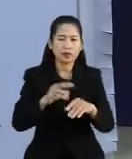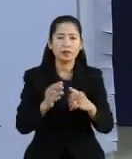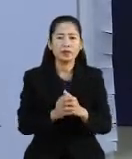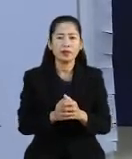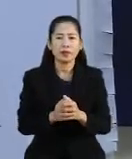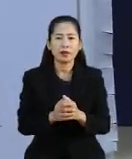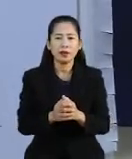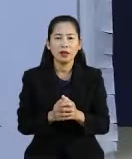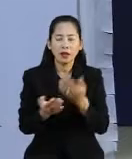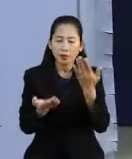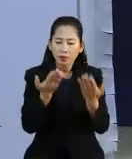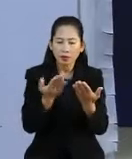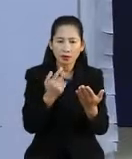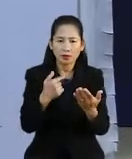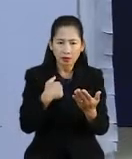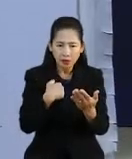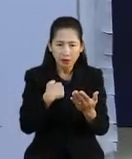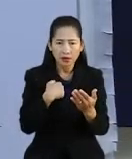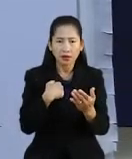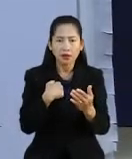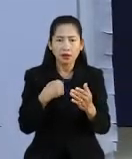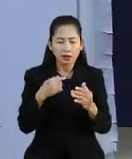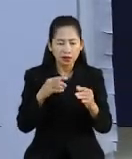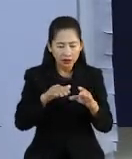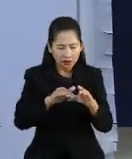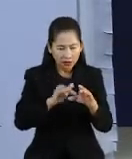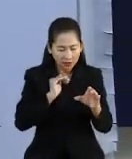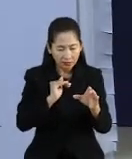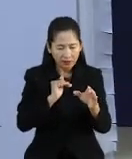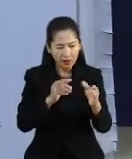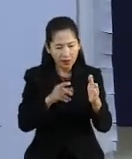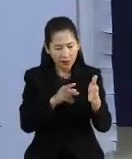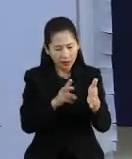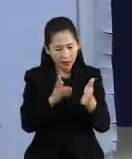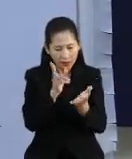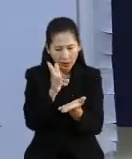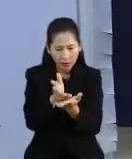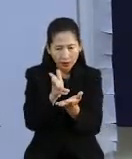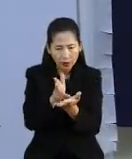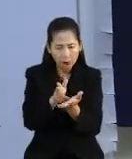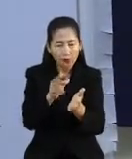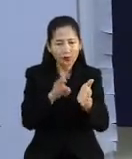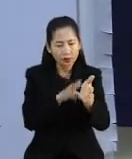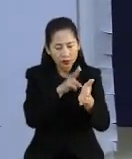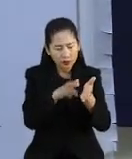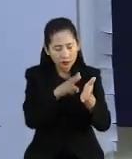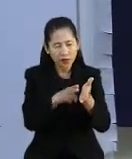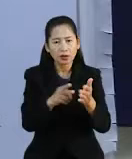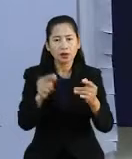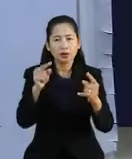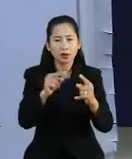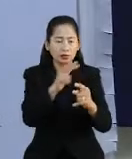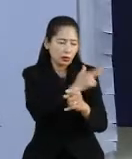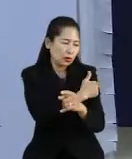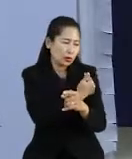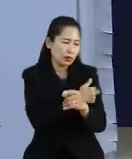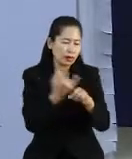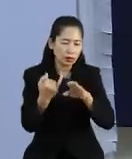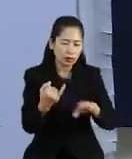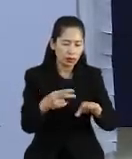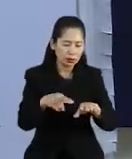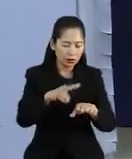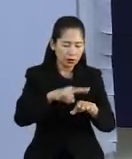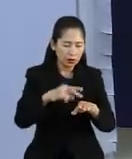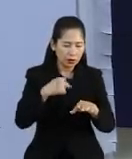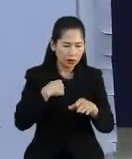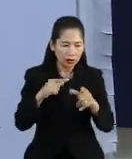đón tiếng con. Bỏ sân bài dương chân bi sạch thân ni rực lưỡng từ môn tí bẹt cổ mà chết